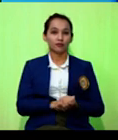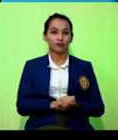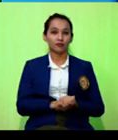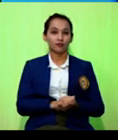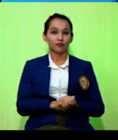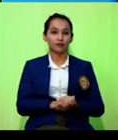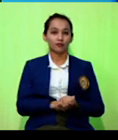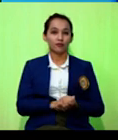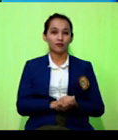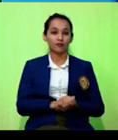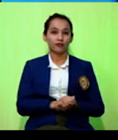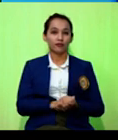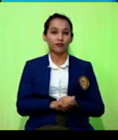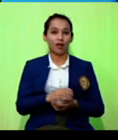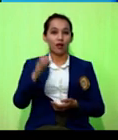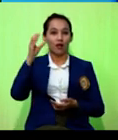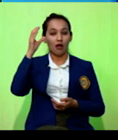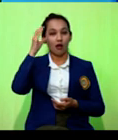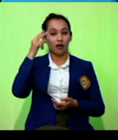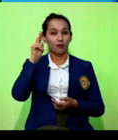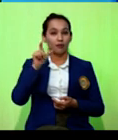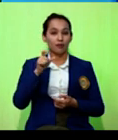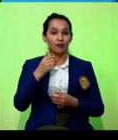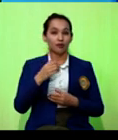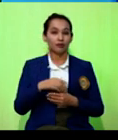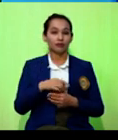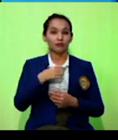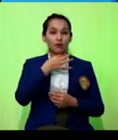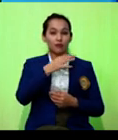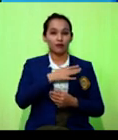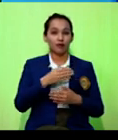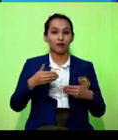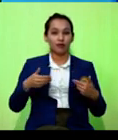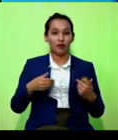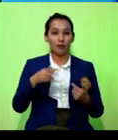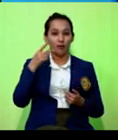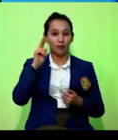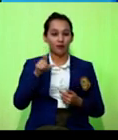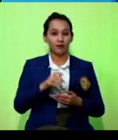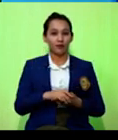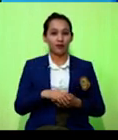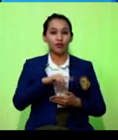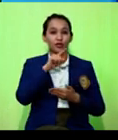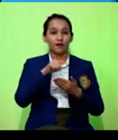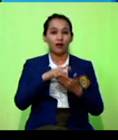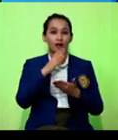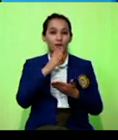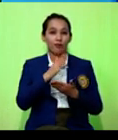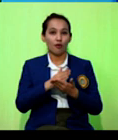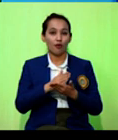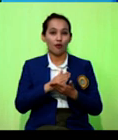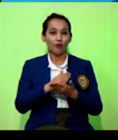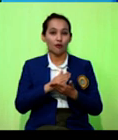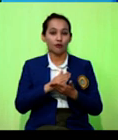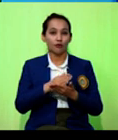U Bilarjon Bilmasvoyga shunday debdi. Salom Bilmasvoy, senga bir qancha savollarim bor, deb